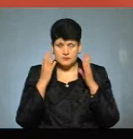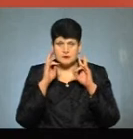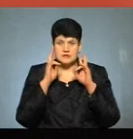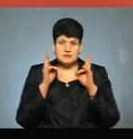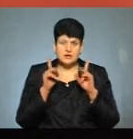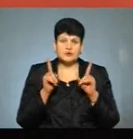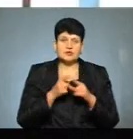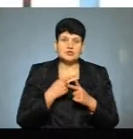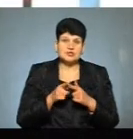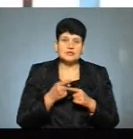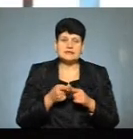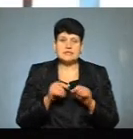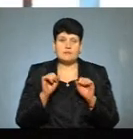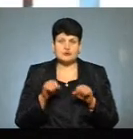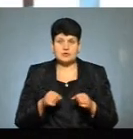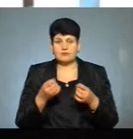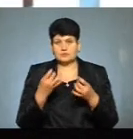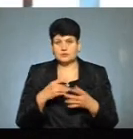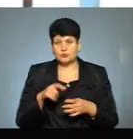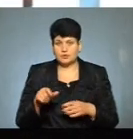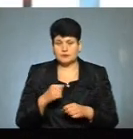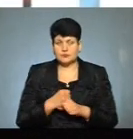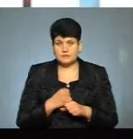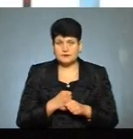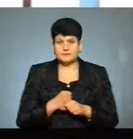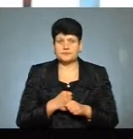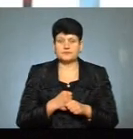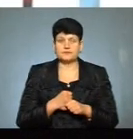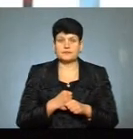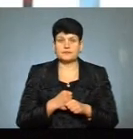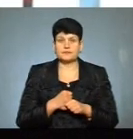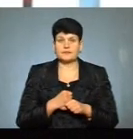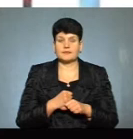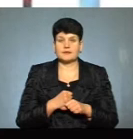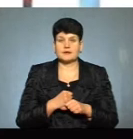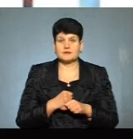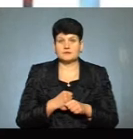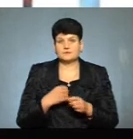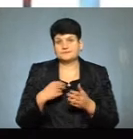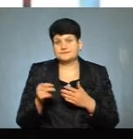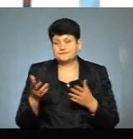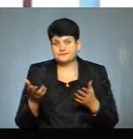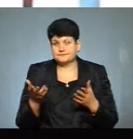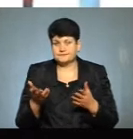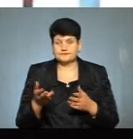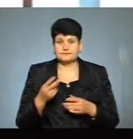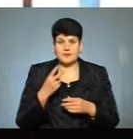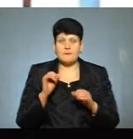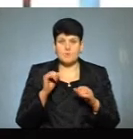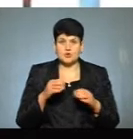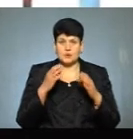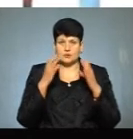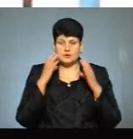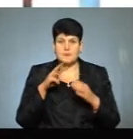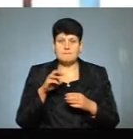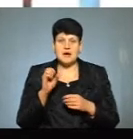можливо для пересічного громадянина іти і придбавати такий засіб. Ну, в крайності можна одягнути маску.